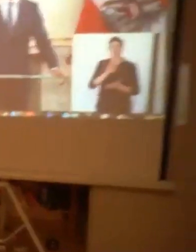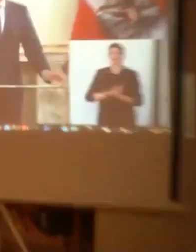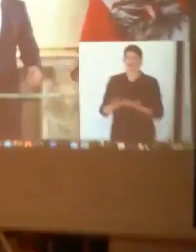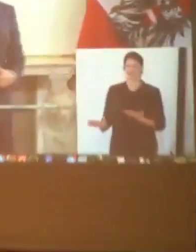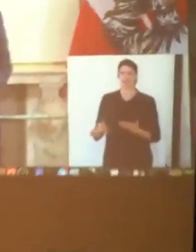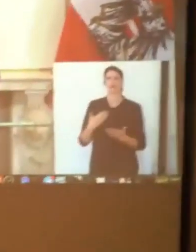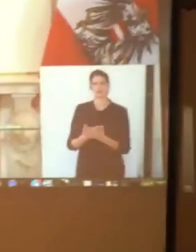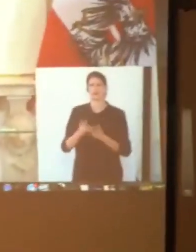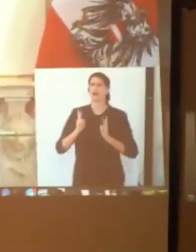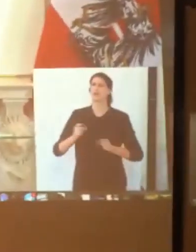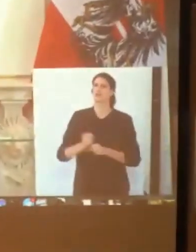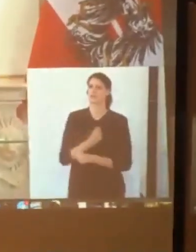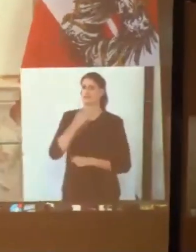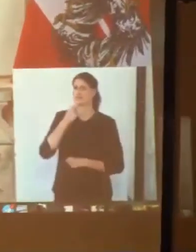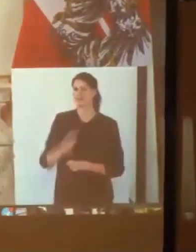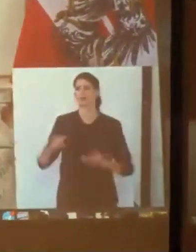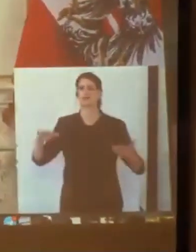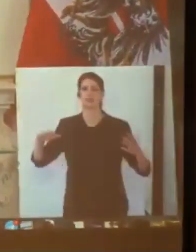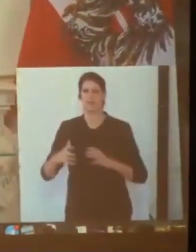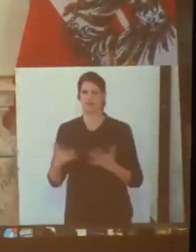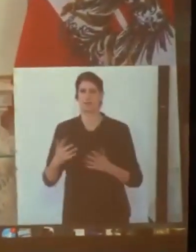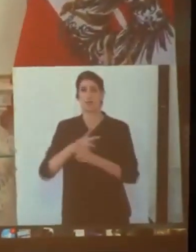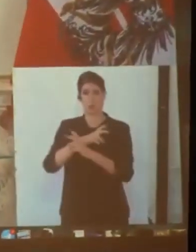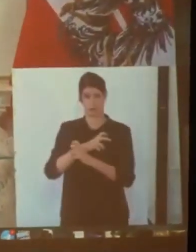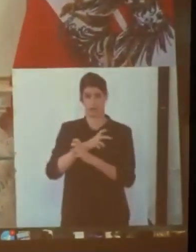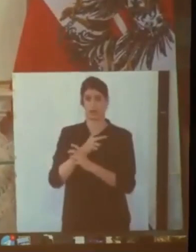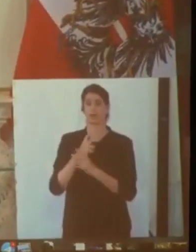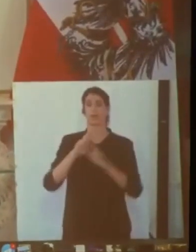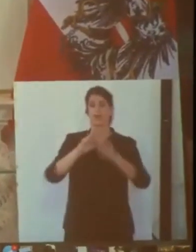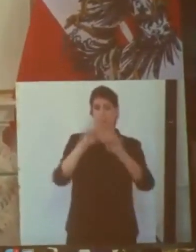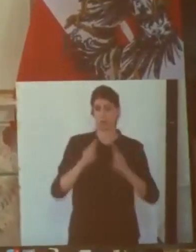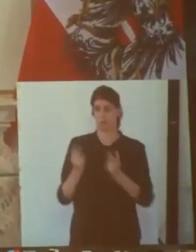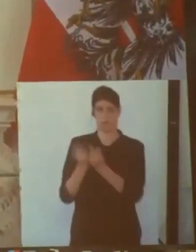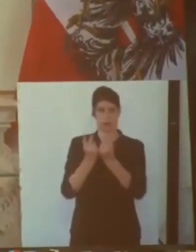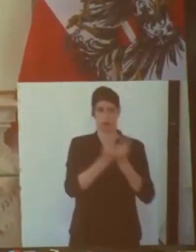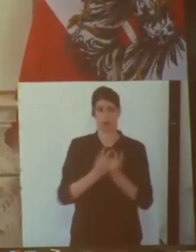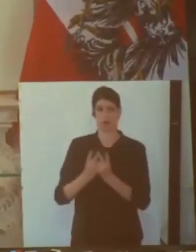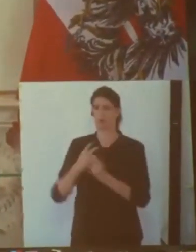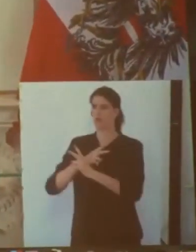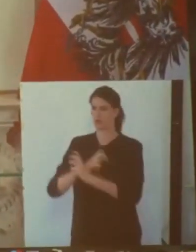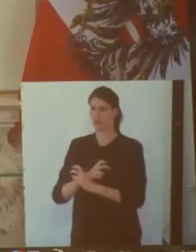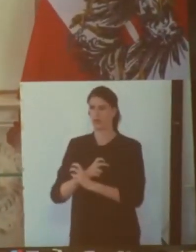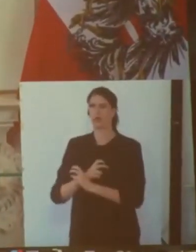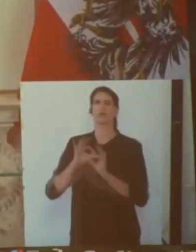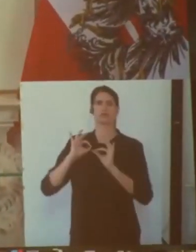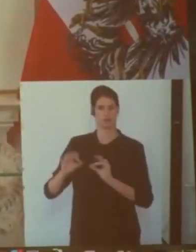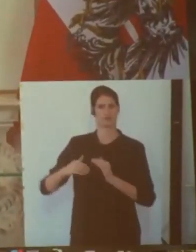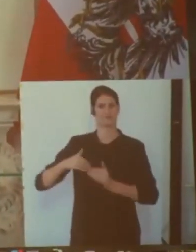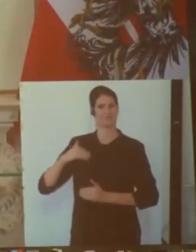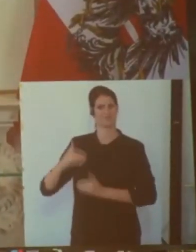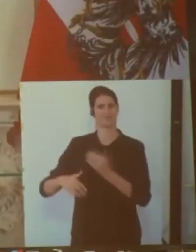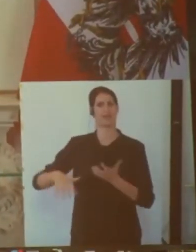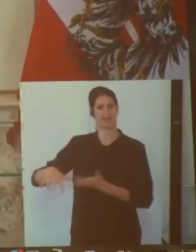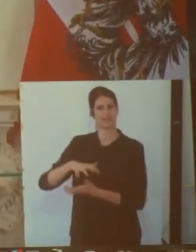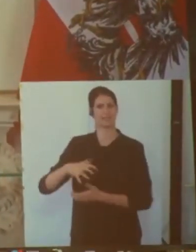Passend. Durchaus sagen, dass Österreich im internationalen Vergleich die Krise bisher so sehr gut gemeistert hat und